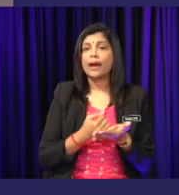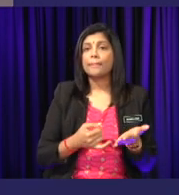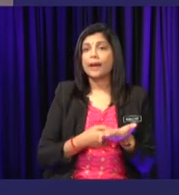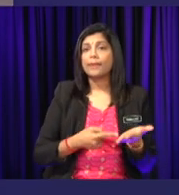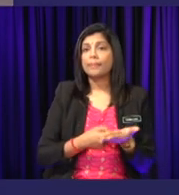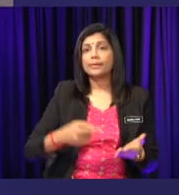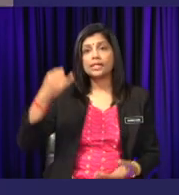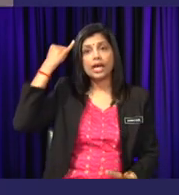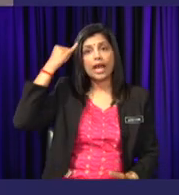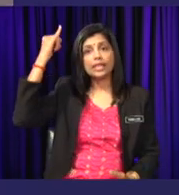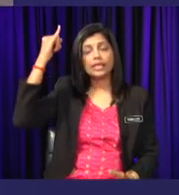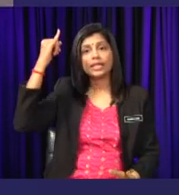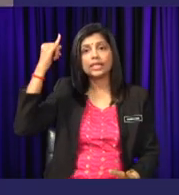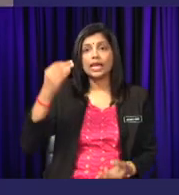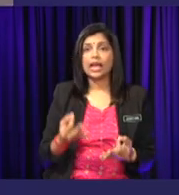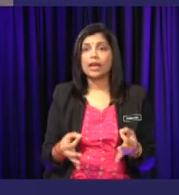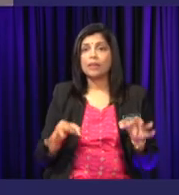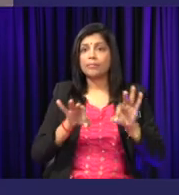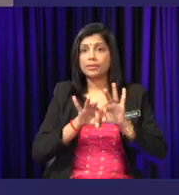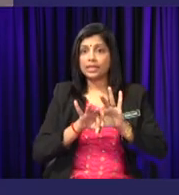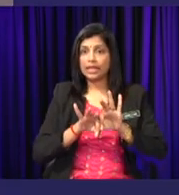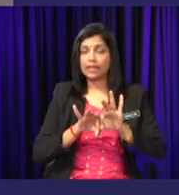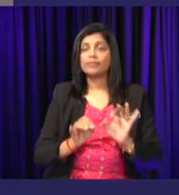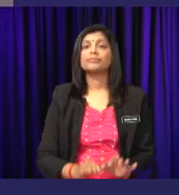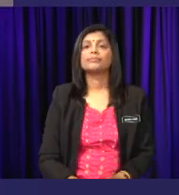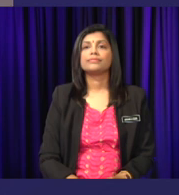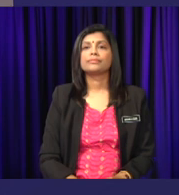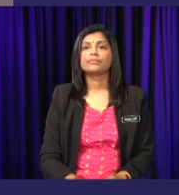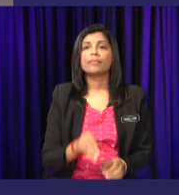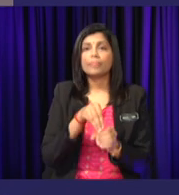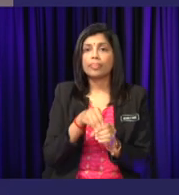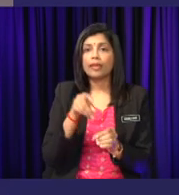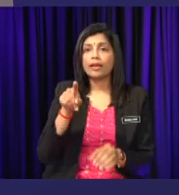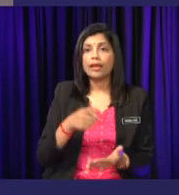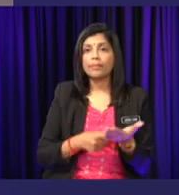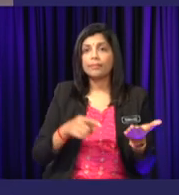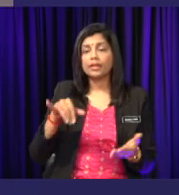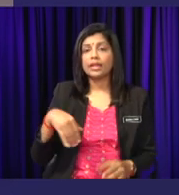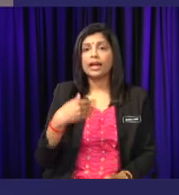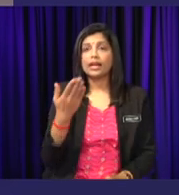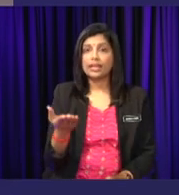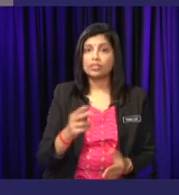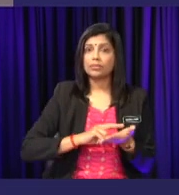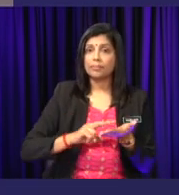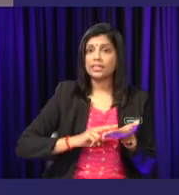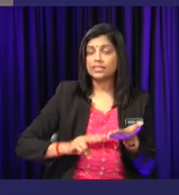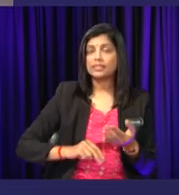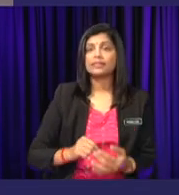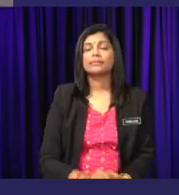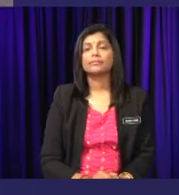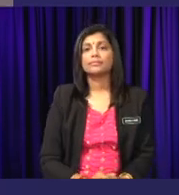ide-ide penting yang ada dalam bahan yang akan kita bincangkan sekejap lagi Oke seterusnya